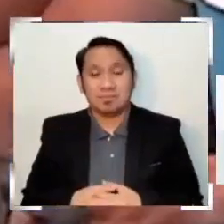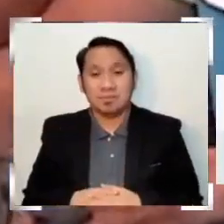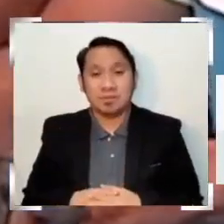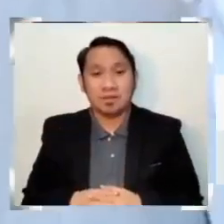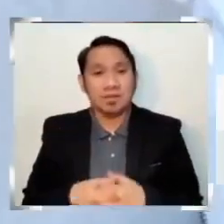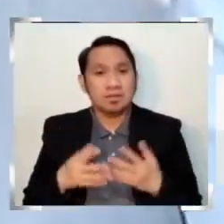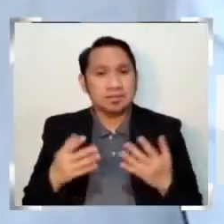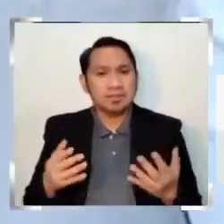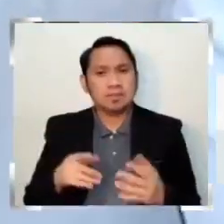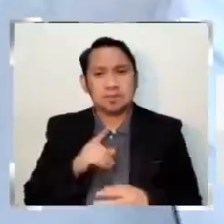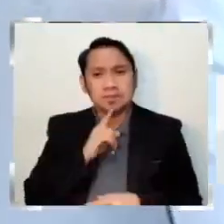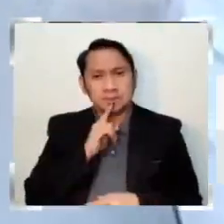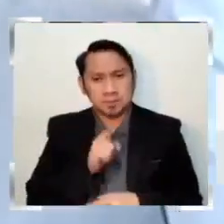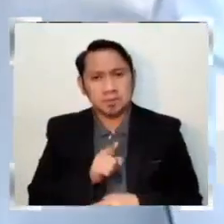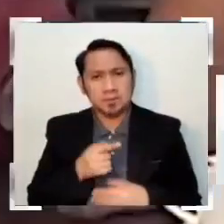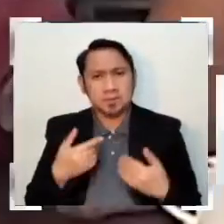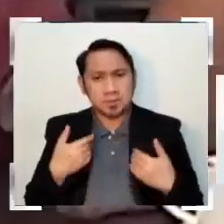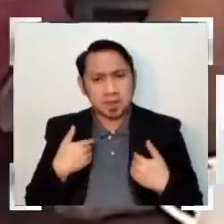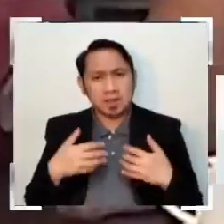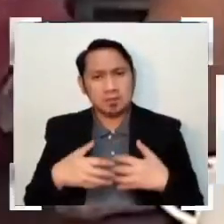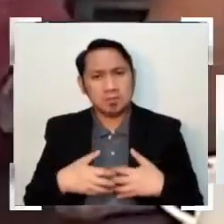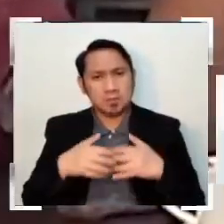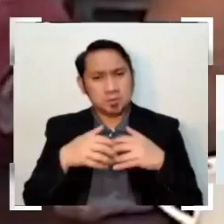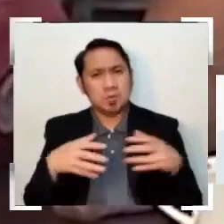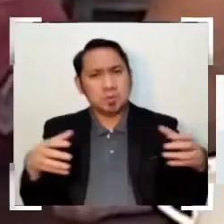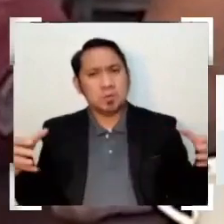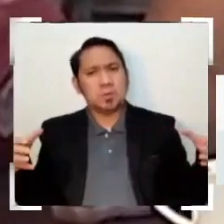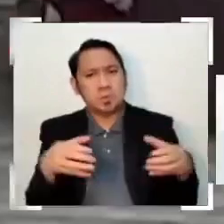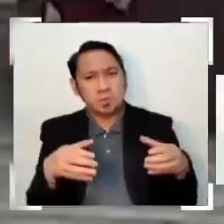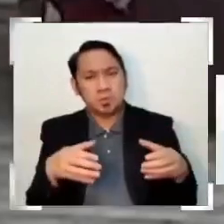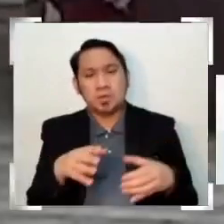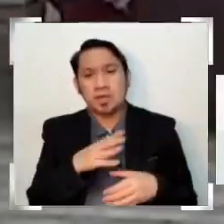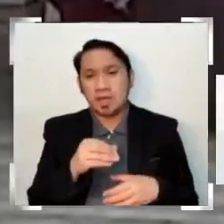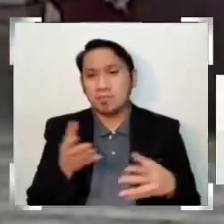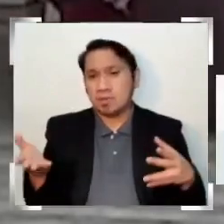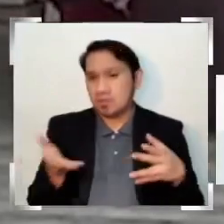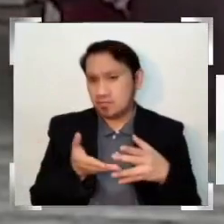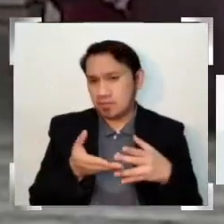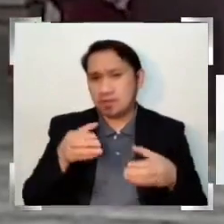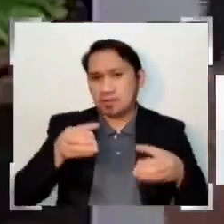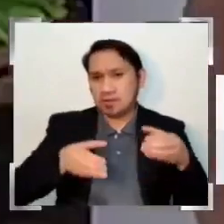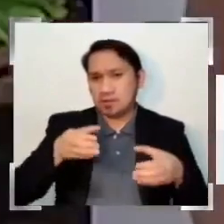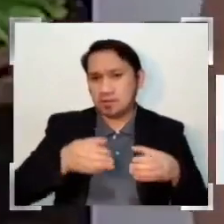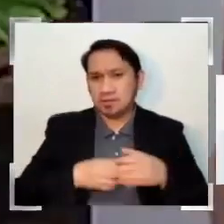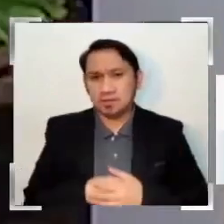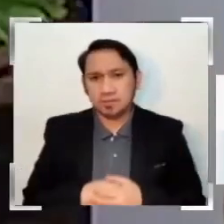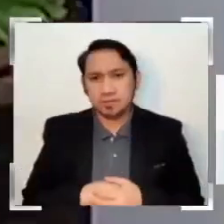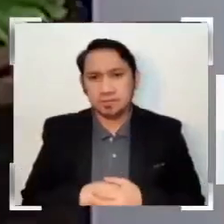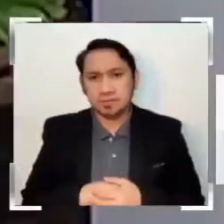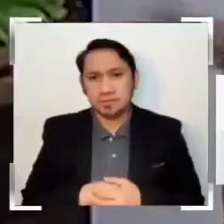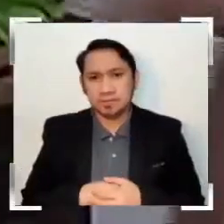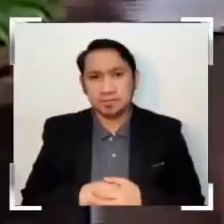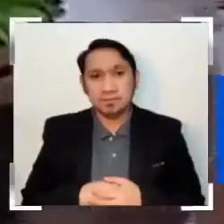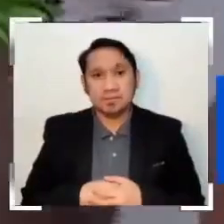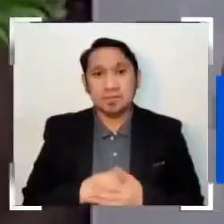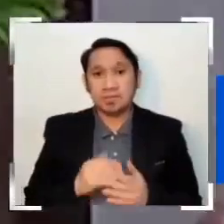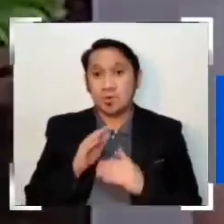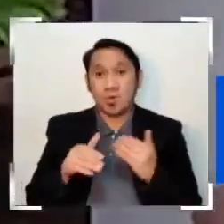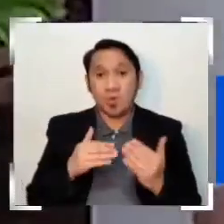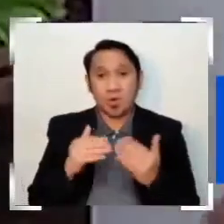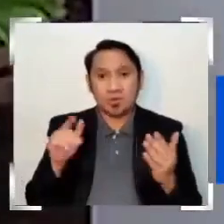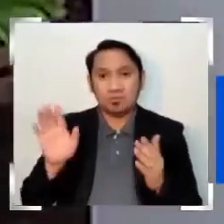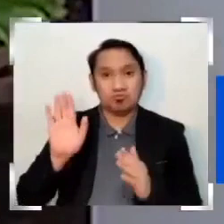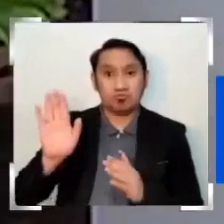sila na bumuo ng koalisyon at sa pagsasampa ng kaukulang kaso. Para yung mga lahat na opisyalis, yun